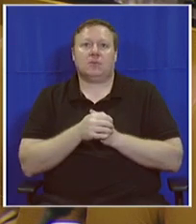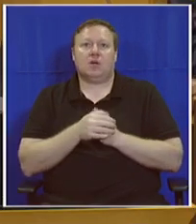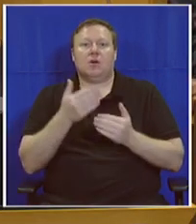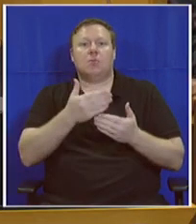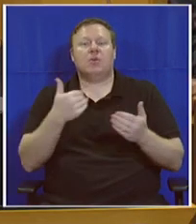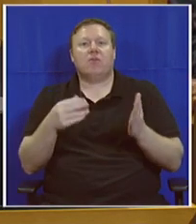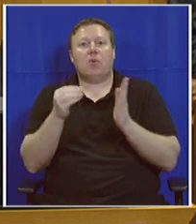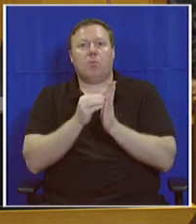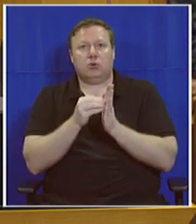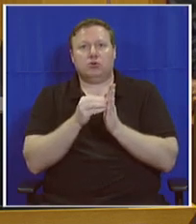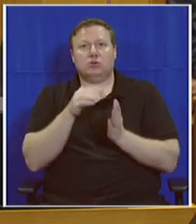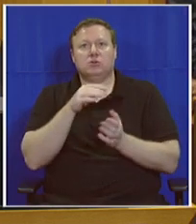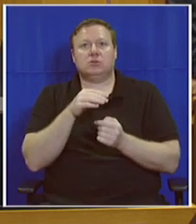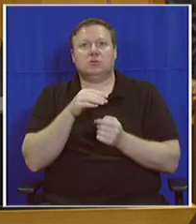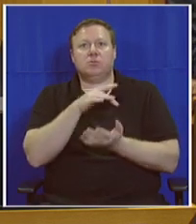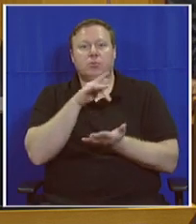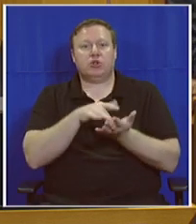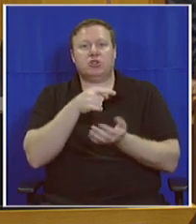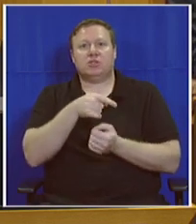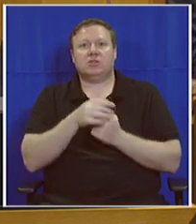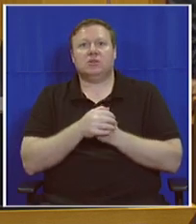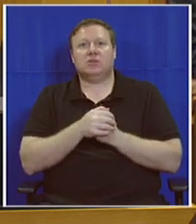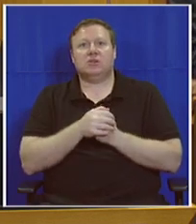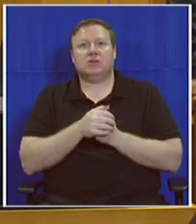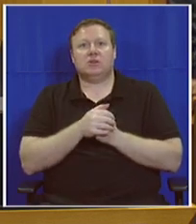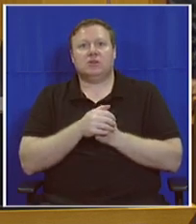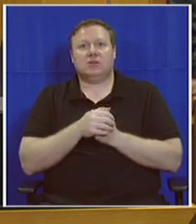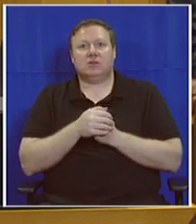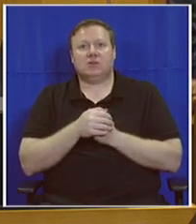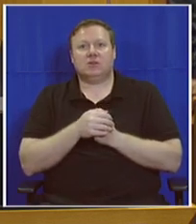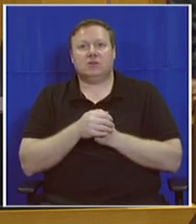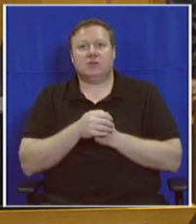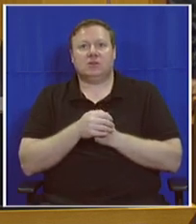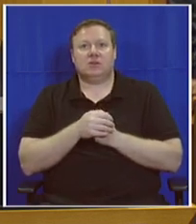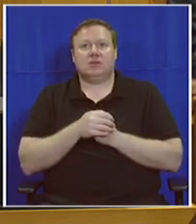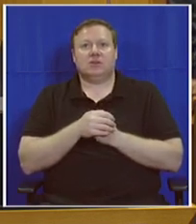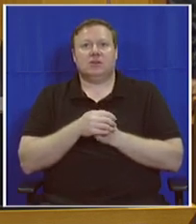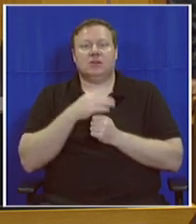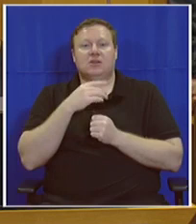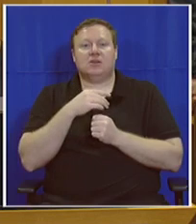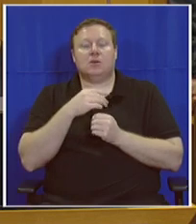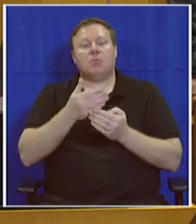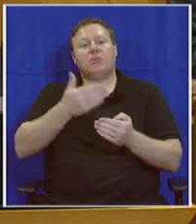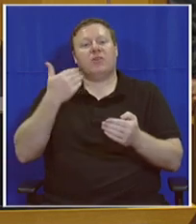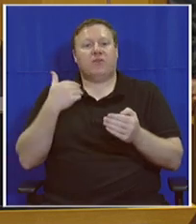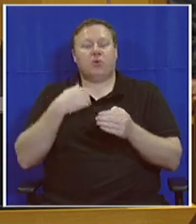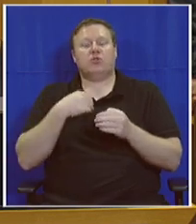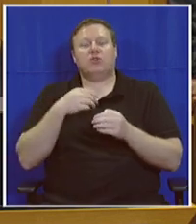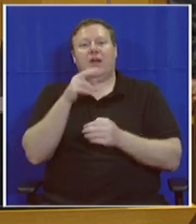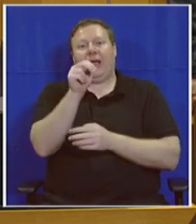usebenze njengosekela sihlalo omkhulu kwi-arhente yophuhliso loluntu ebelilungu lekomiti